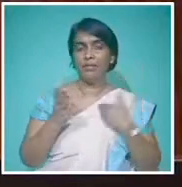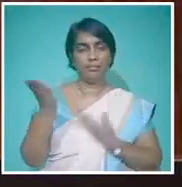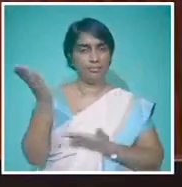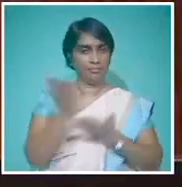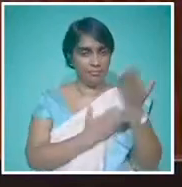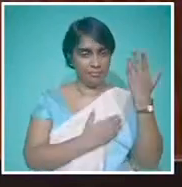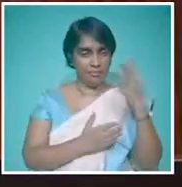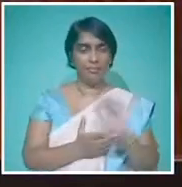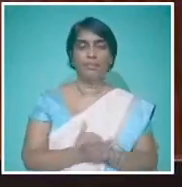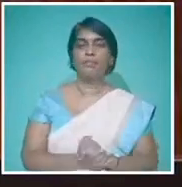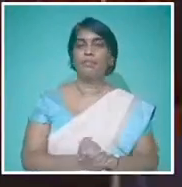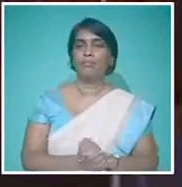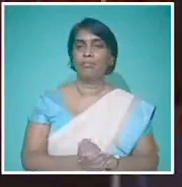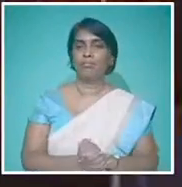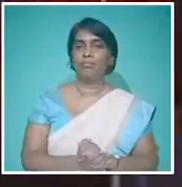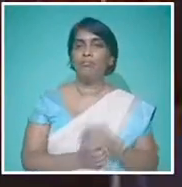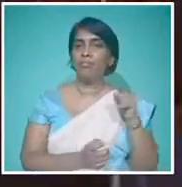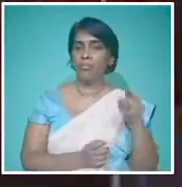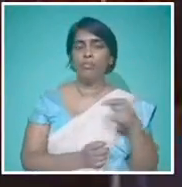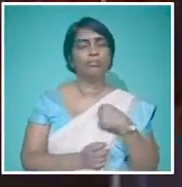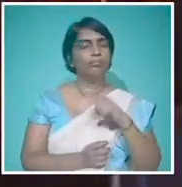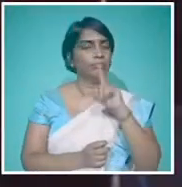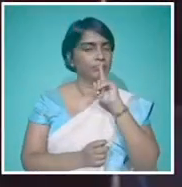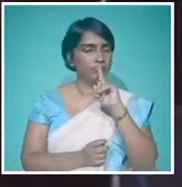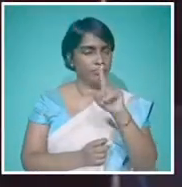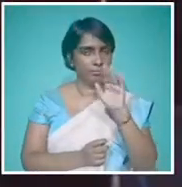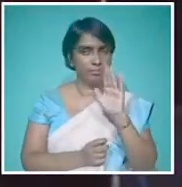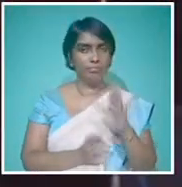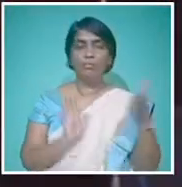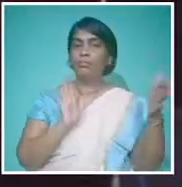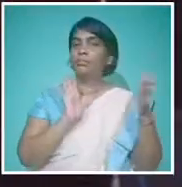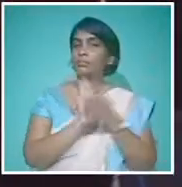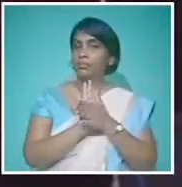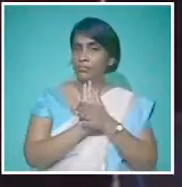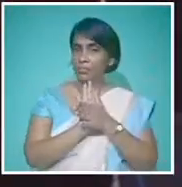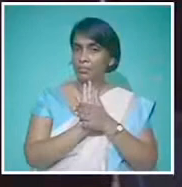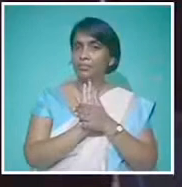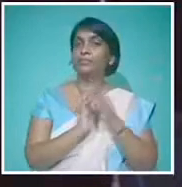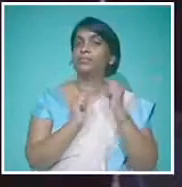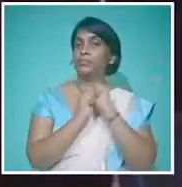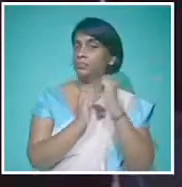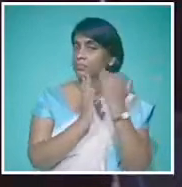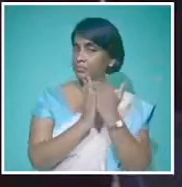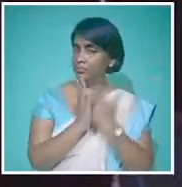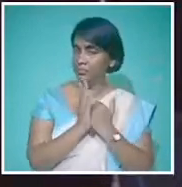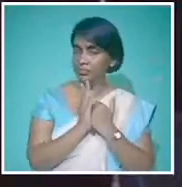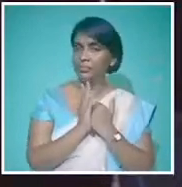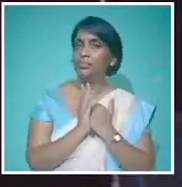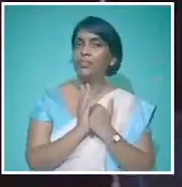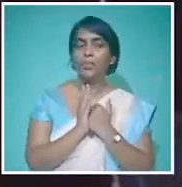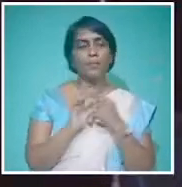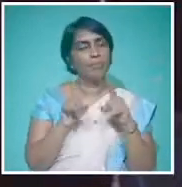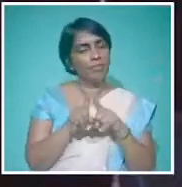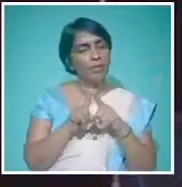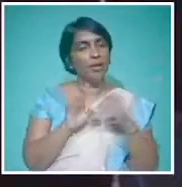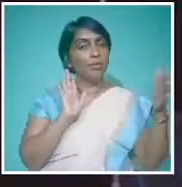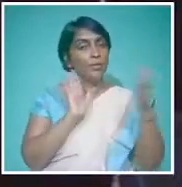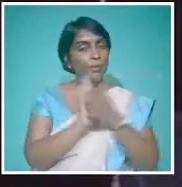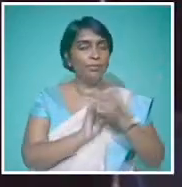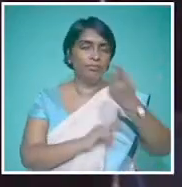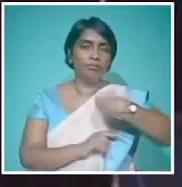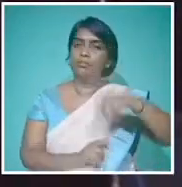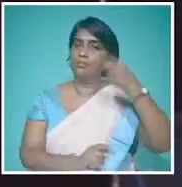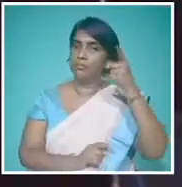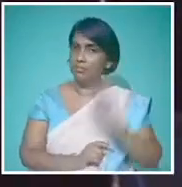ලිඛිතව. ඒක අපි ඉදිරිපත් කළේ සර්වපාක්ෂික වැඩපිළිවෙලක් සහ සර්වපාක්ෂික